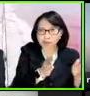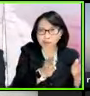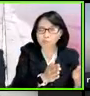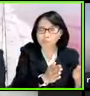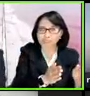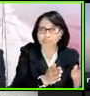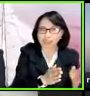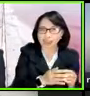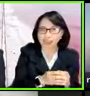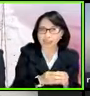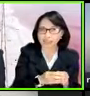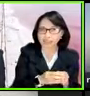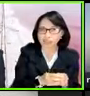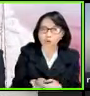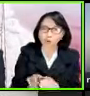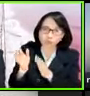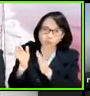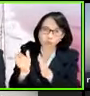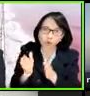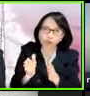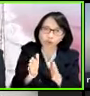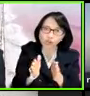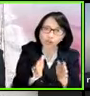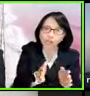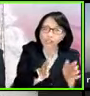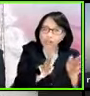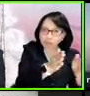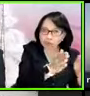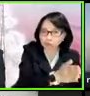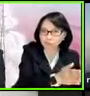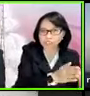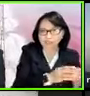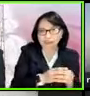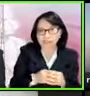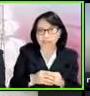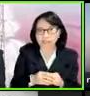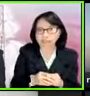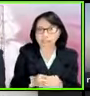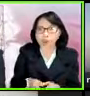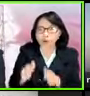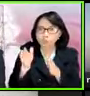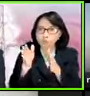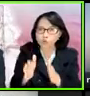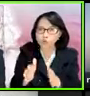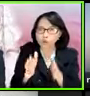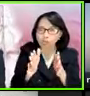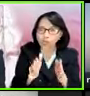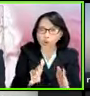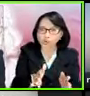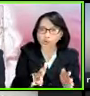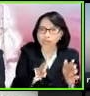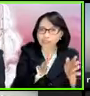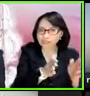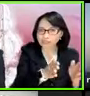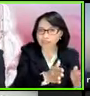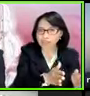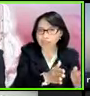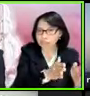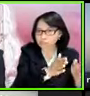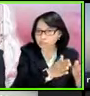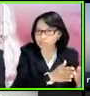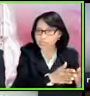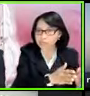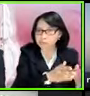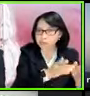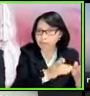yang belum mengenal Allah untuk orang-orang yang belum diselamatkan untuk orang-orang yang tidak